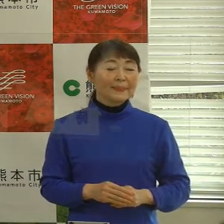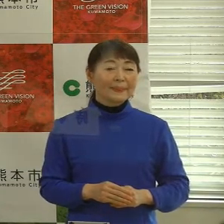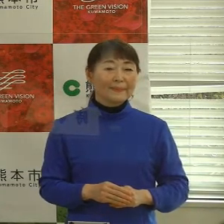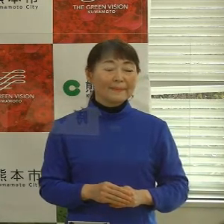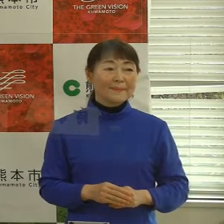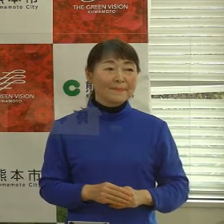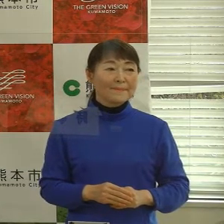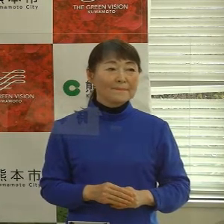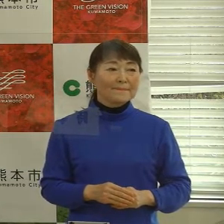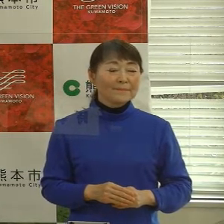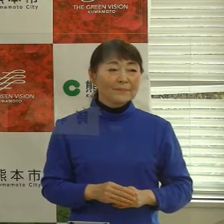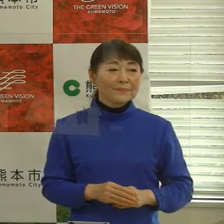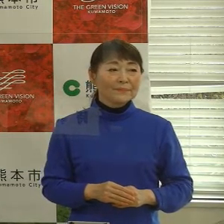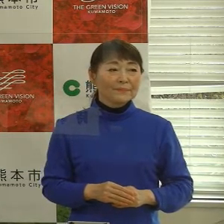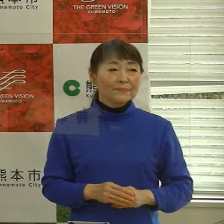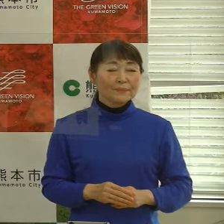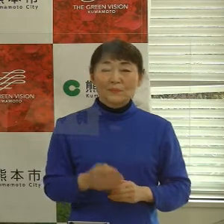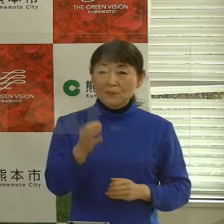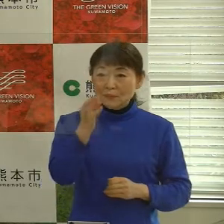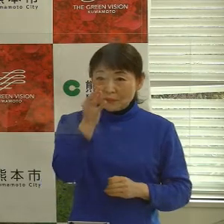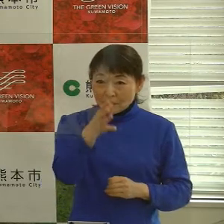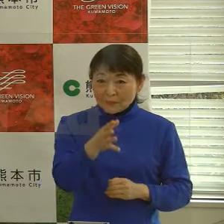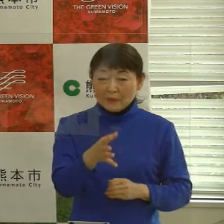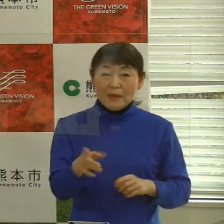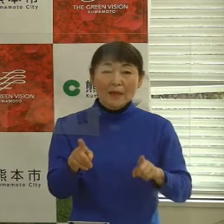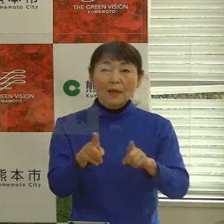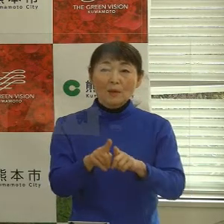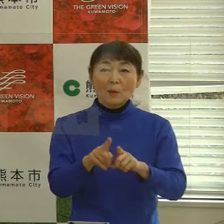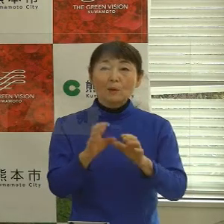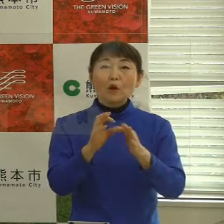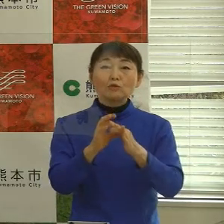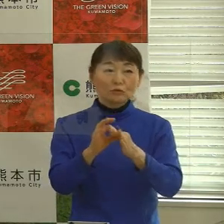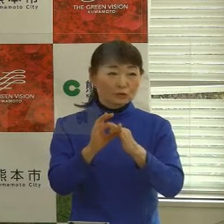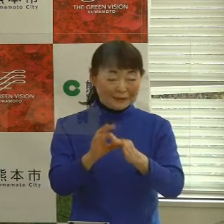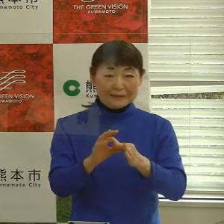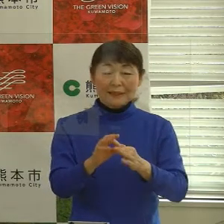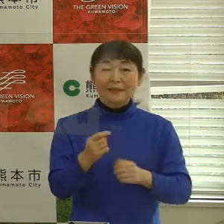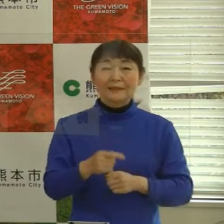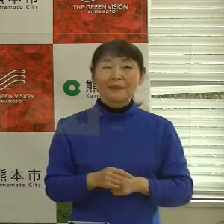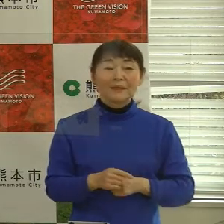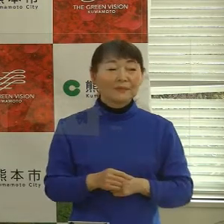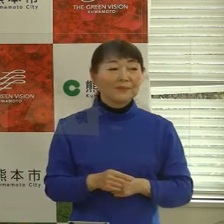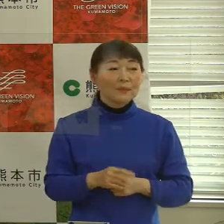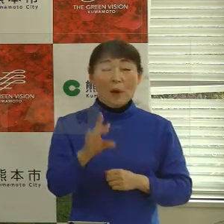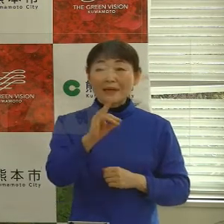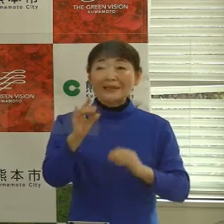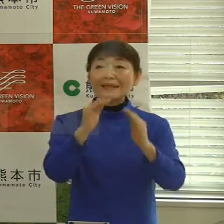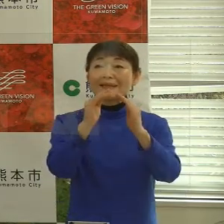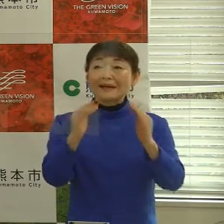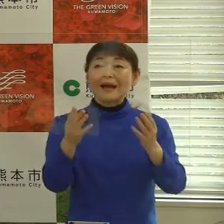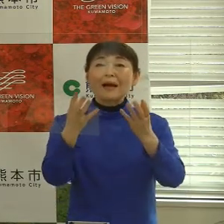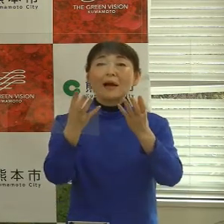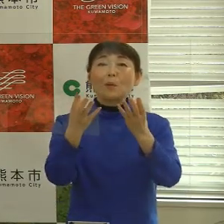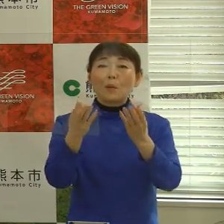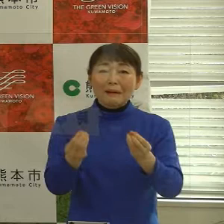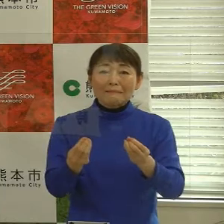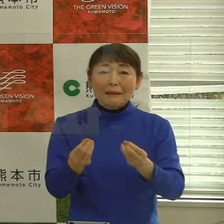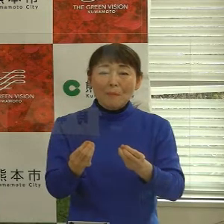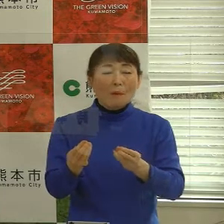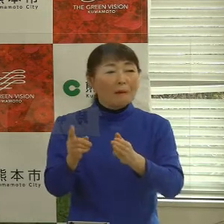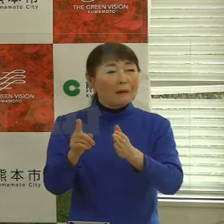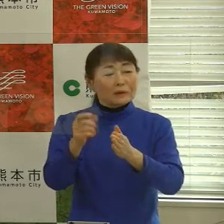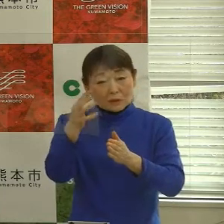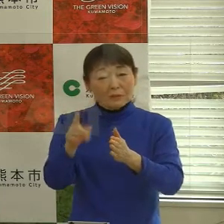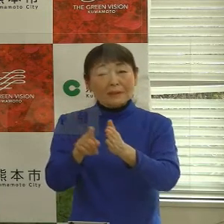さい。はい、どうぞ。 すいません、共同通信の東と申します。議会もあってちょっと気が早い質問なんです